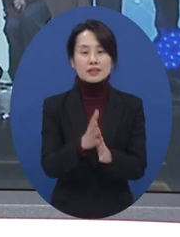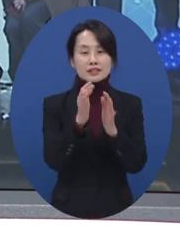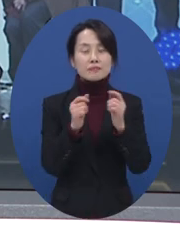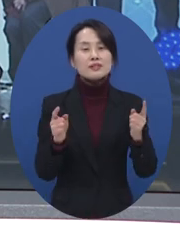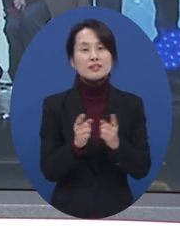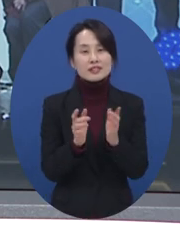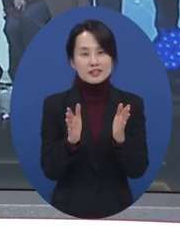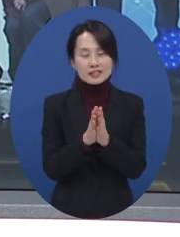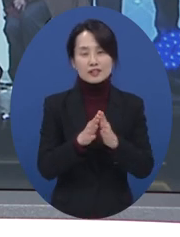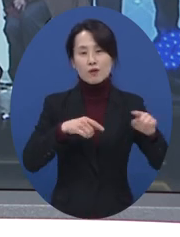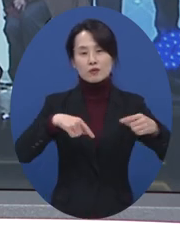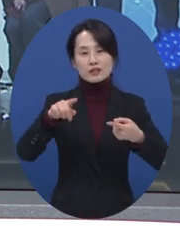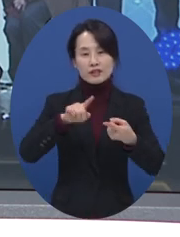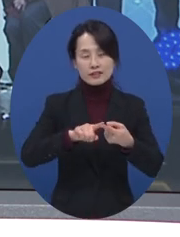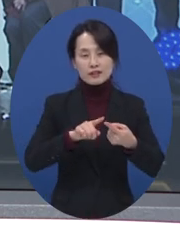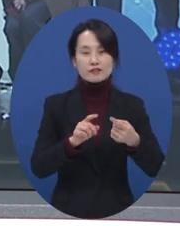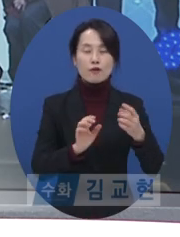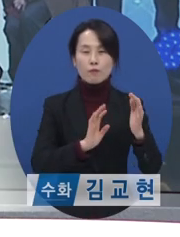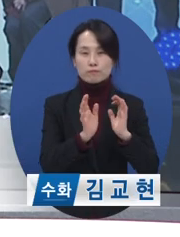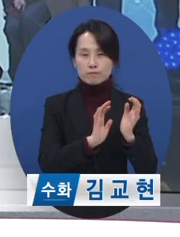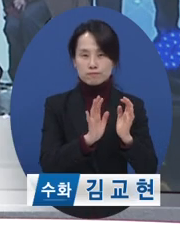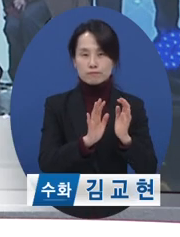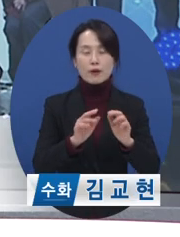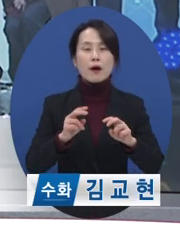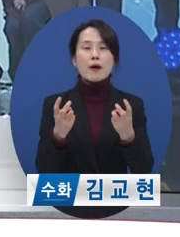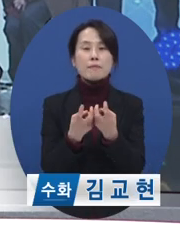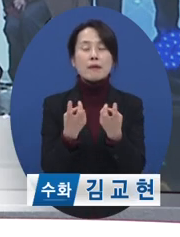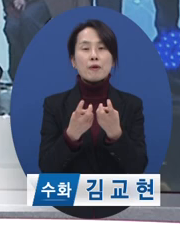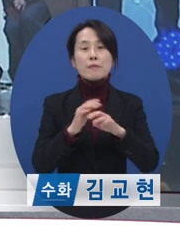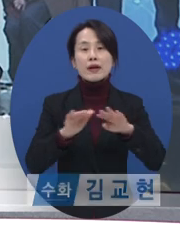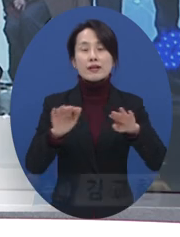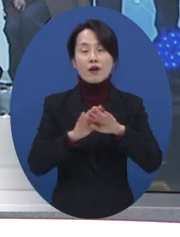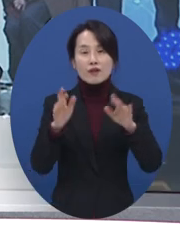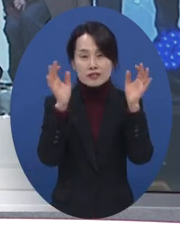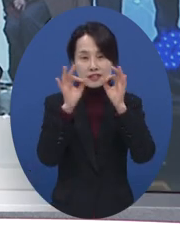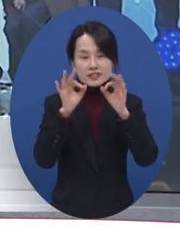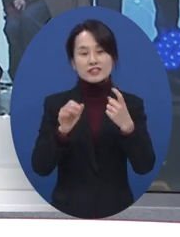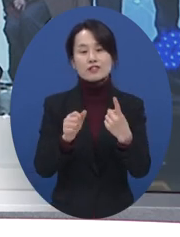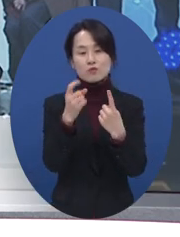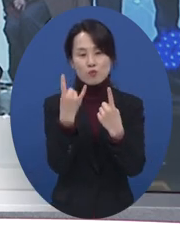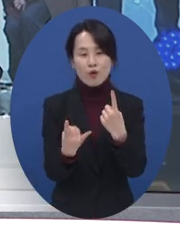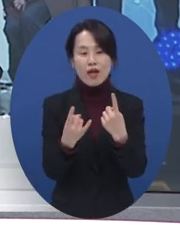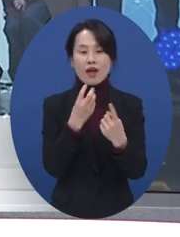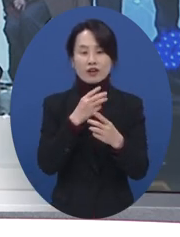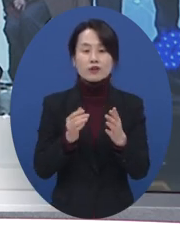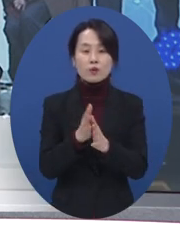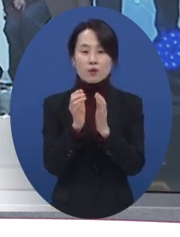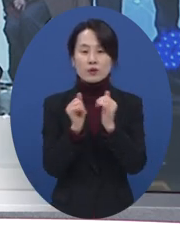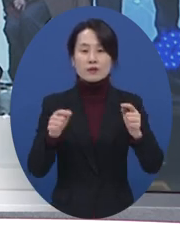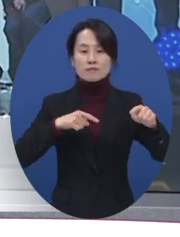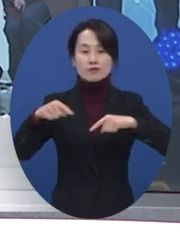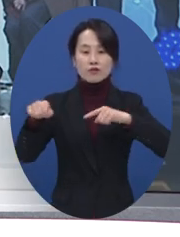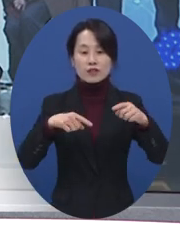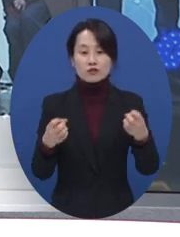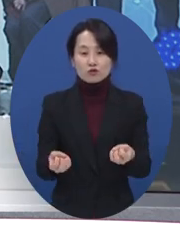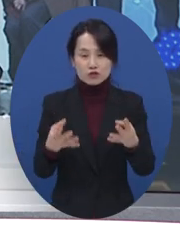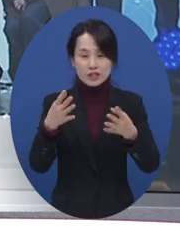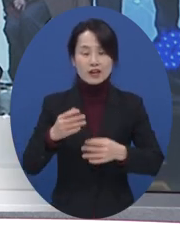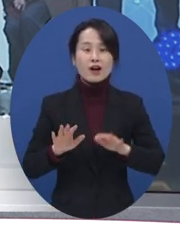시민이 직접 정책을 논의하고 함께 해법을 찾는 제1회 경기도민 정책축제가 6.15일 오늘 수원에서